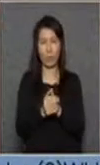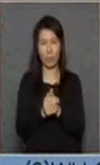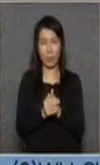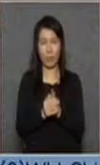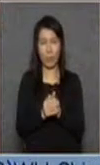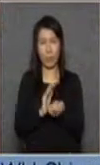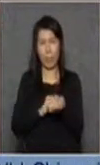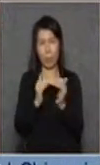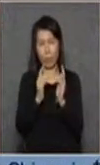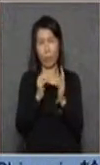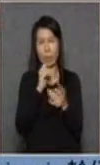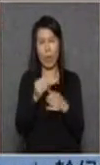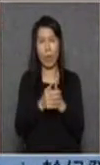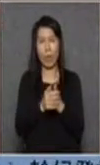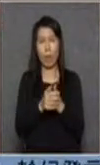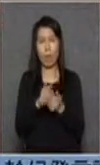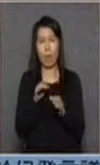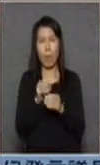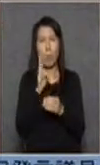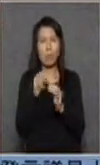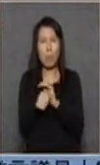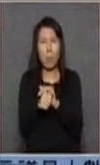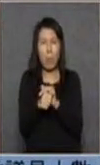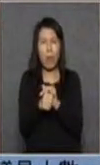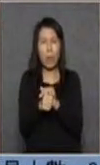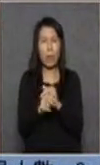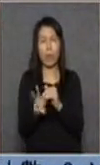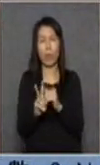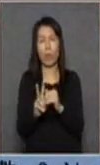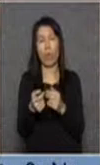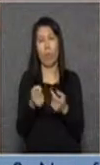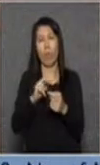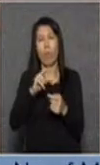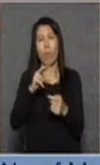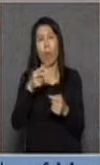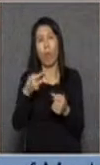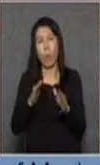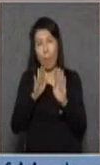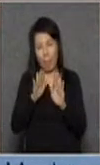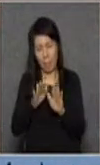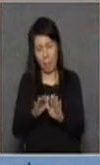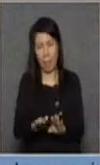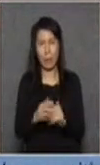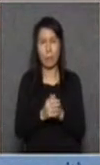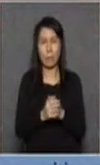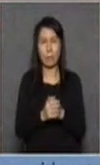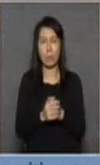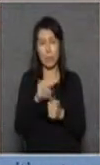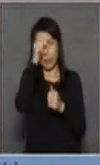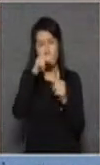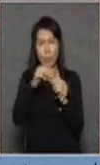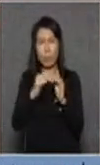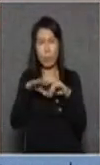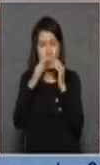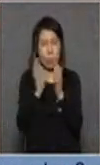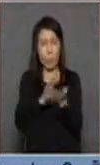咁只能夠用係龜速嚟到形容改善嘅速度啦，主席。而醫管局整體嘅